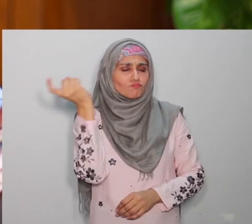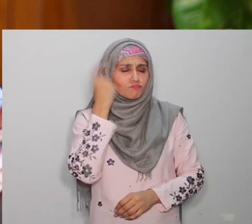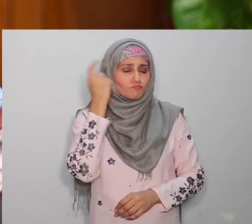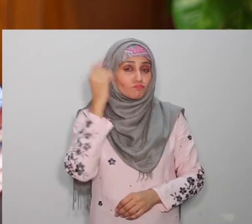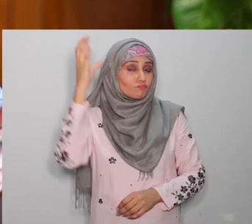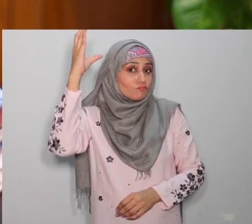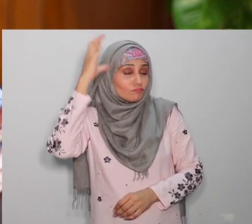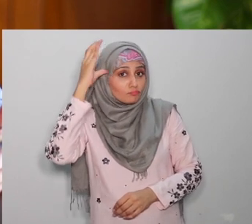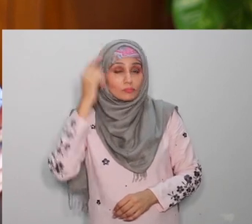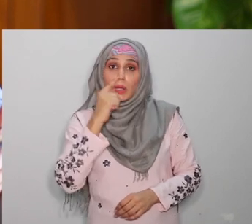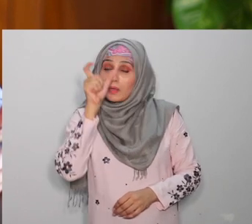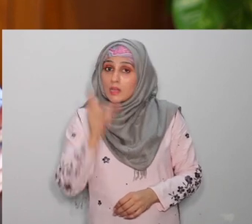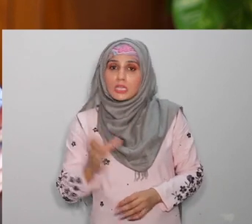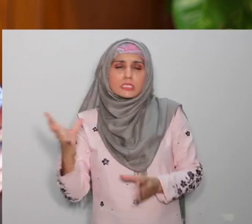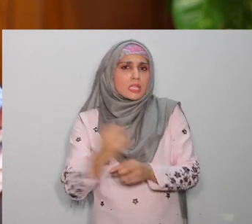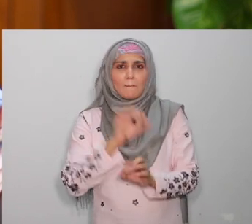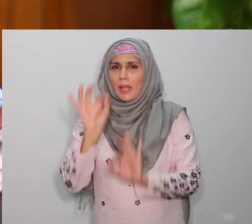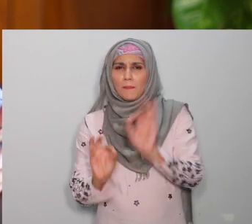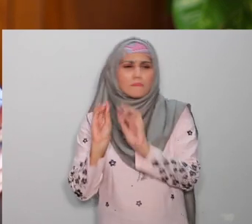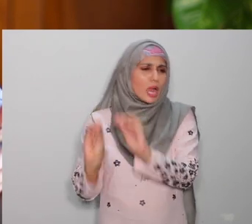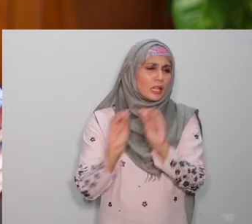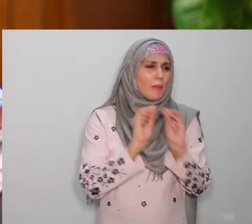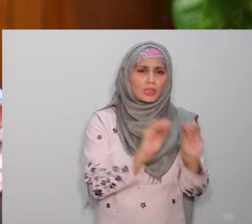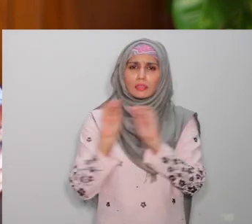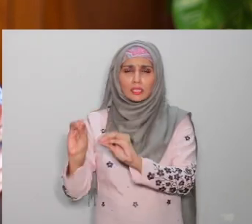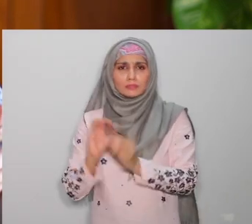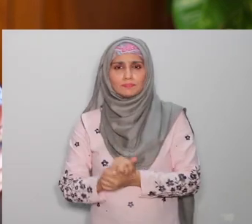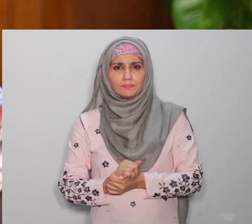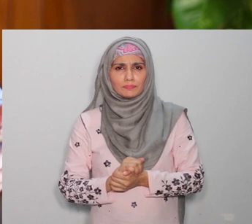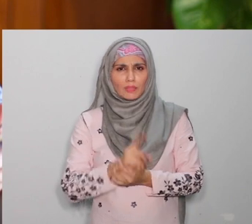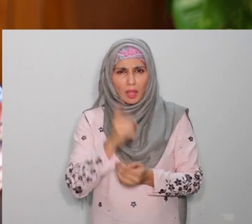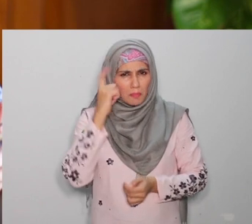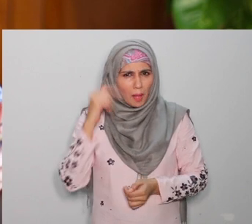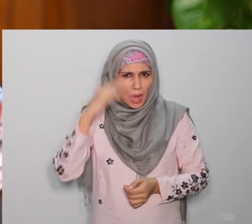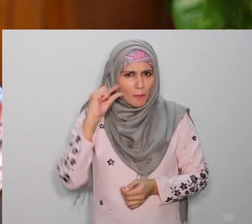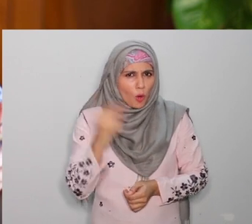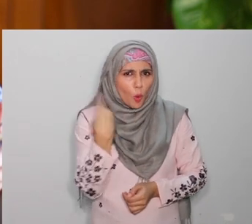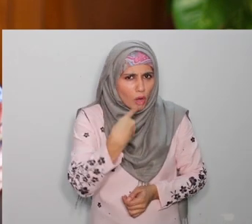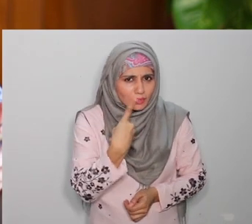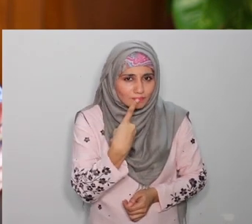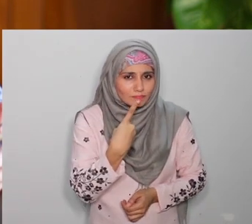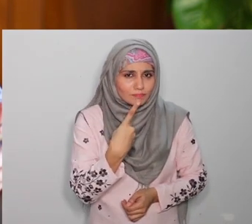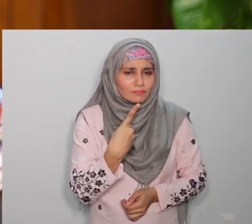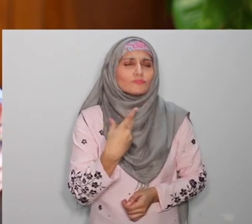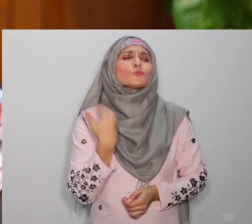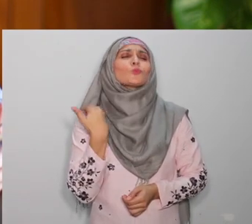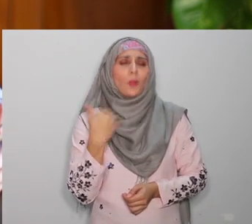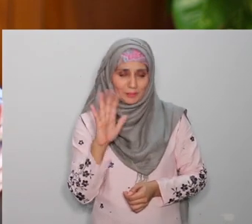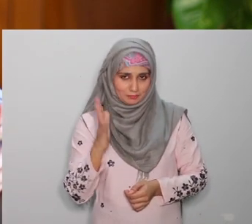इतनी अक्लमंद खातून है, वो सब का ख्याल रखती हैं। आप आपा भी को नहीं जानते?